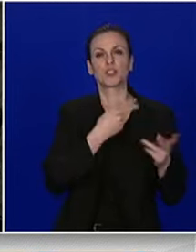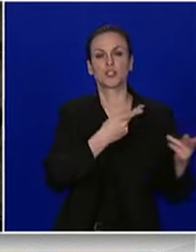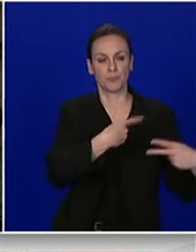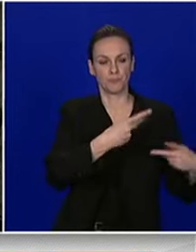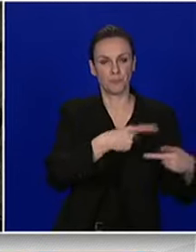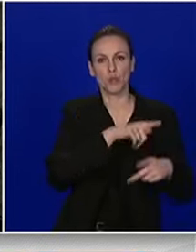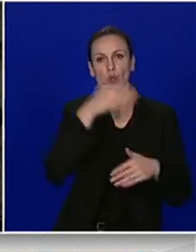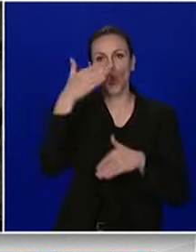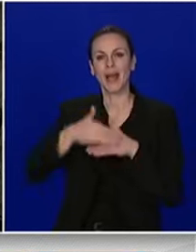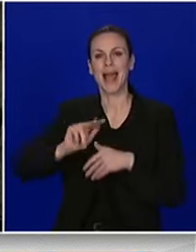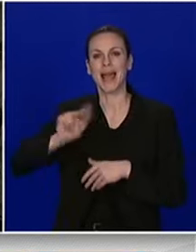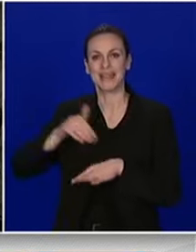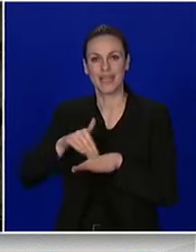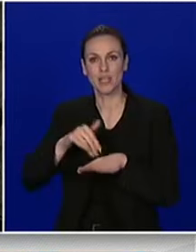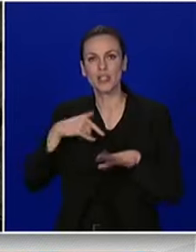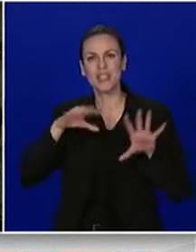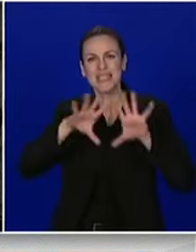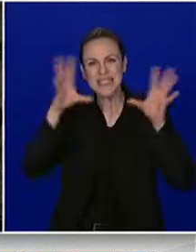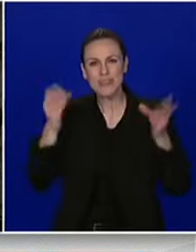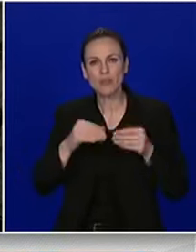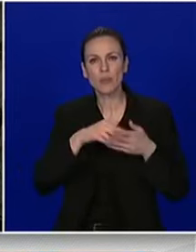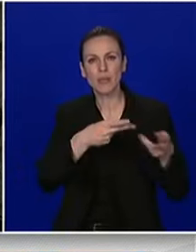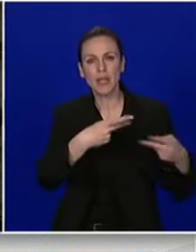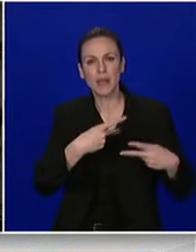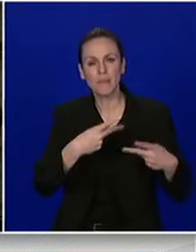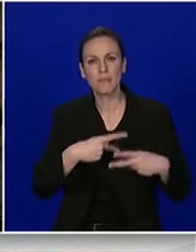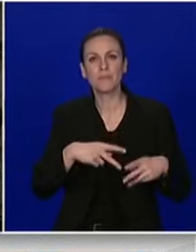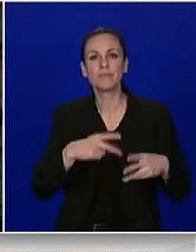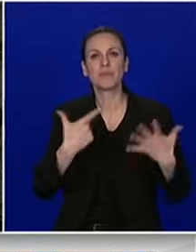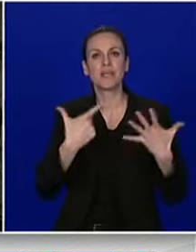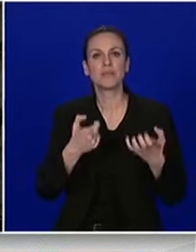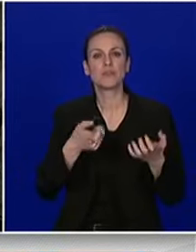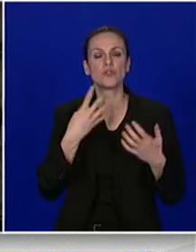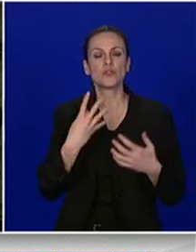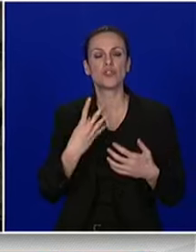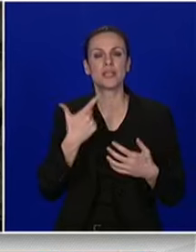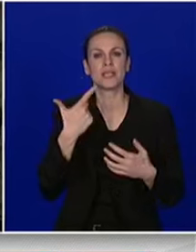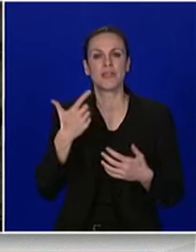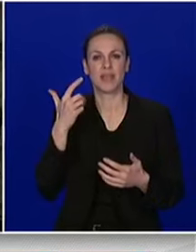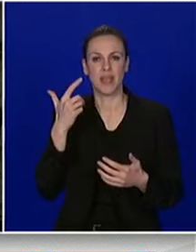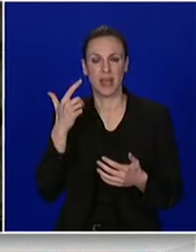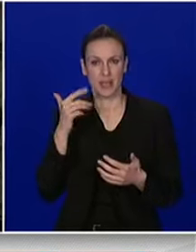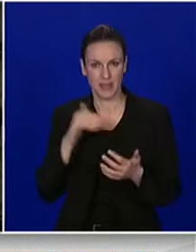kraja 3. mjeseca nam trebalo doći ukupno